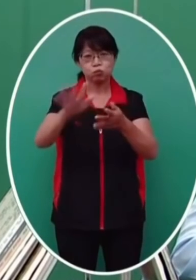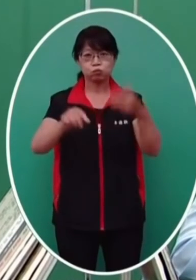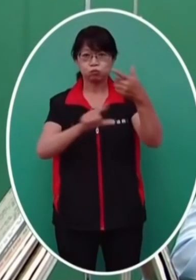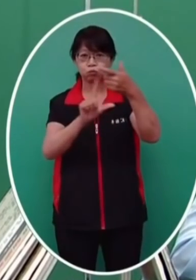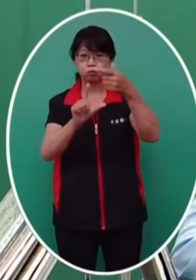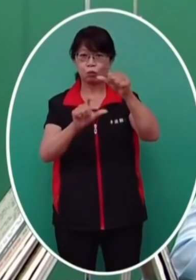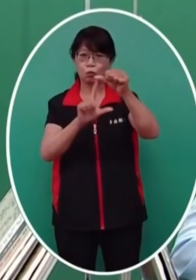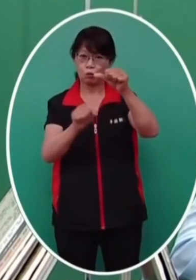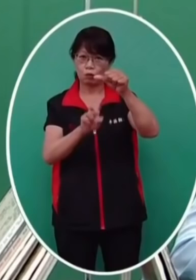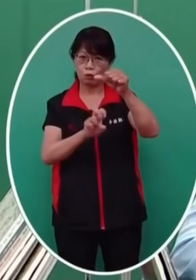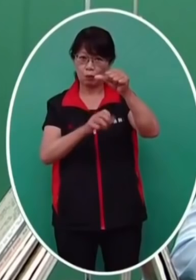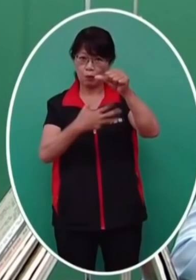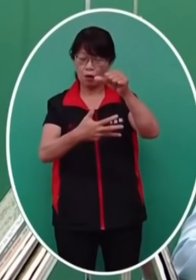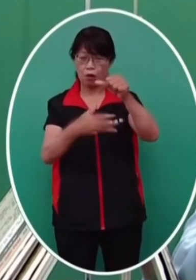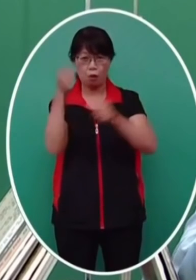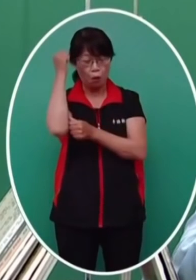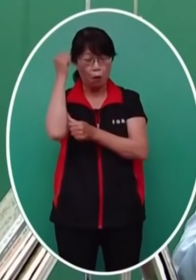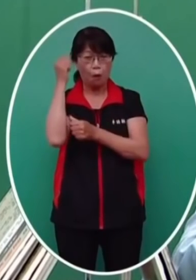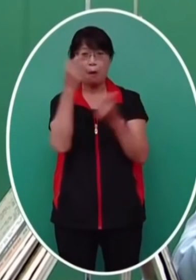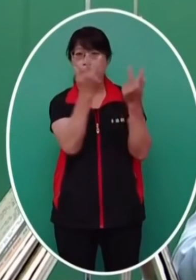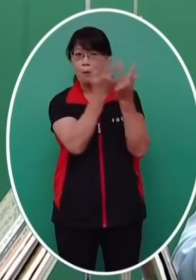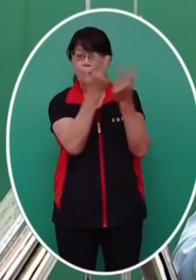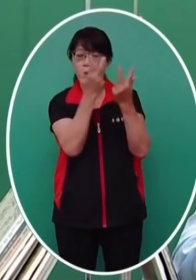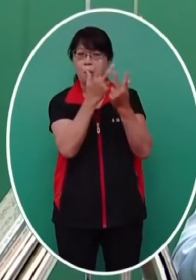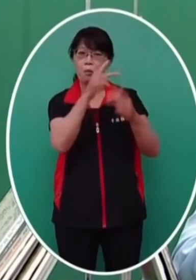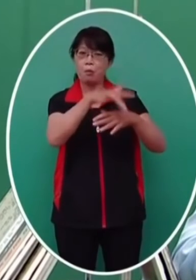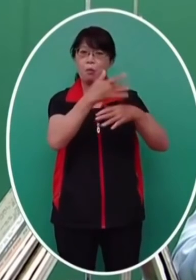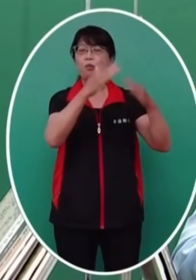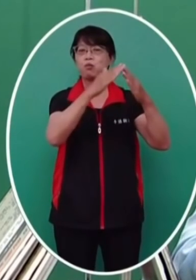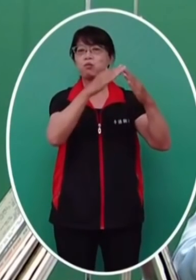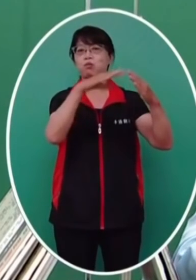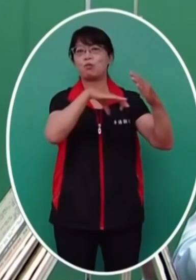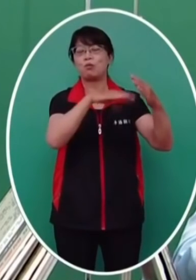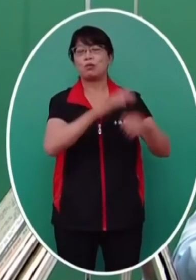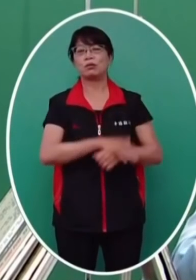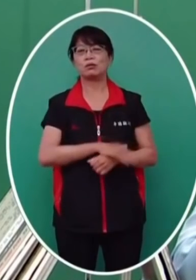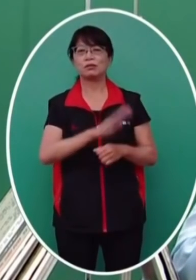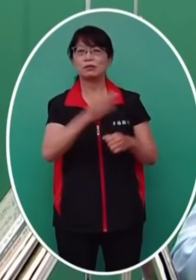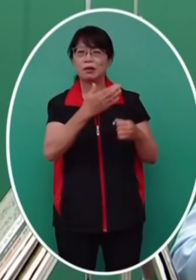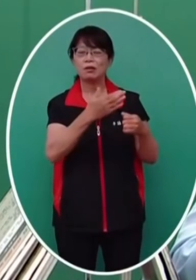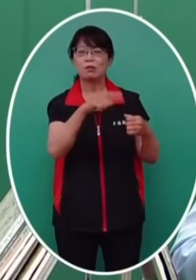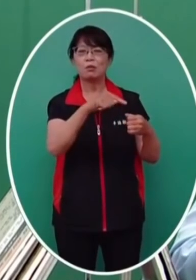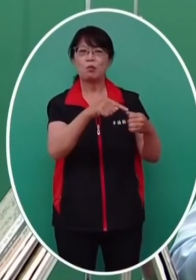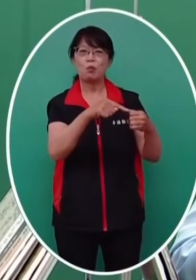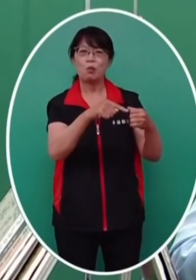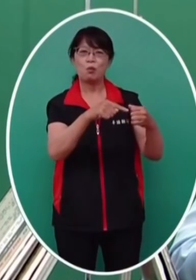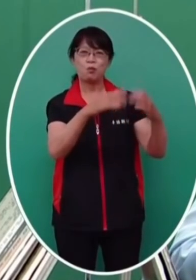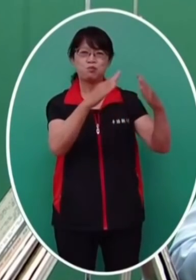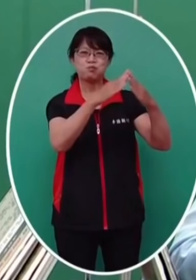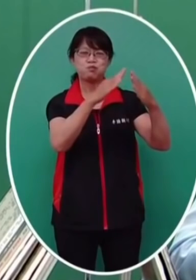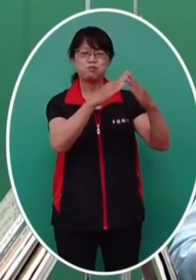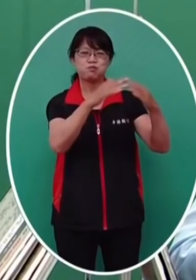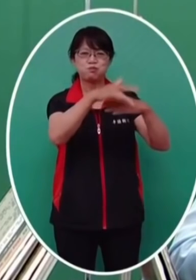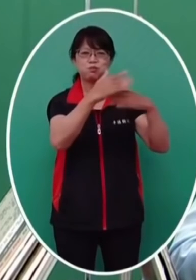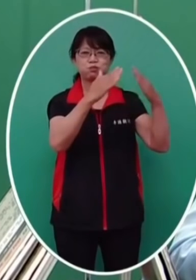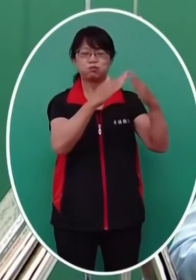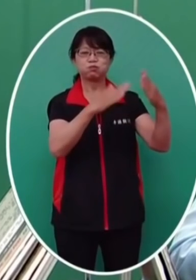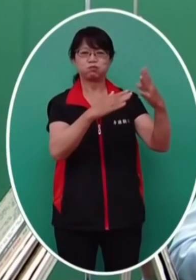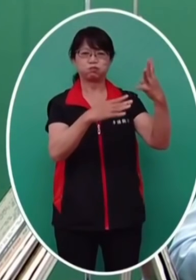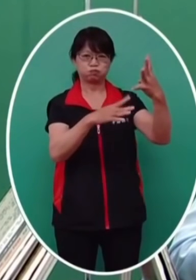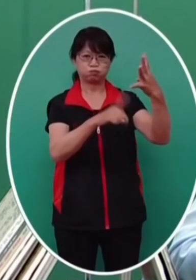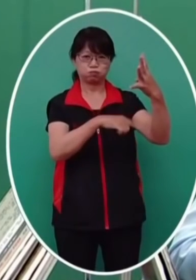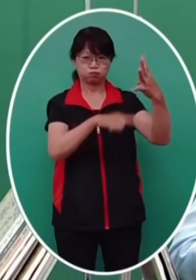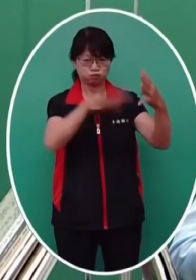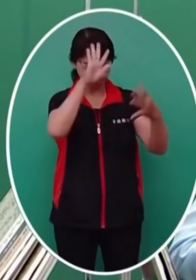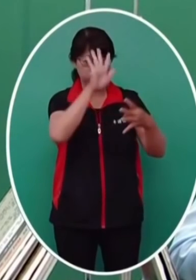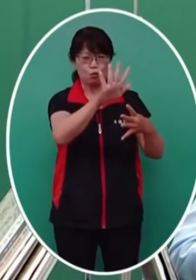5月28期间，居住于新北的亲友家，但是因为新北的亲友家人4人确诊，个案于